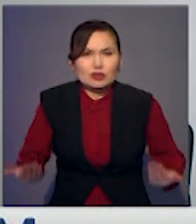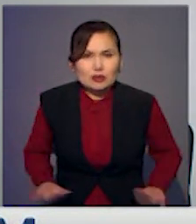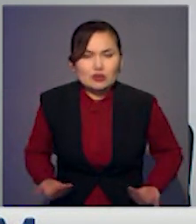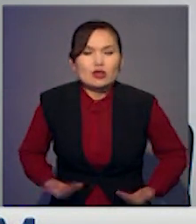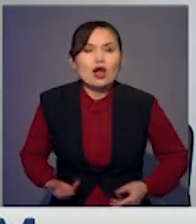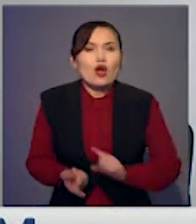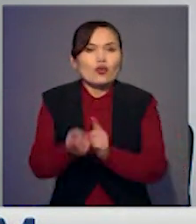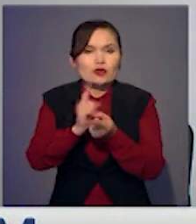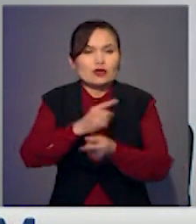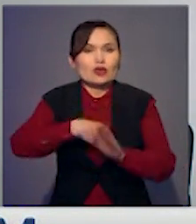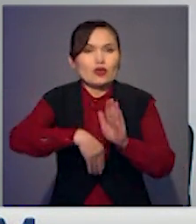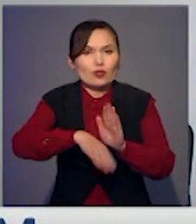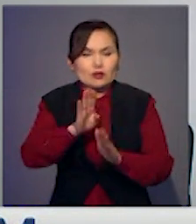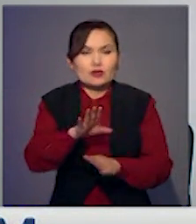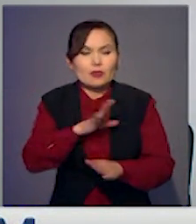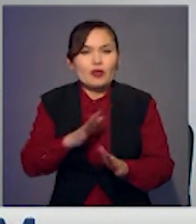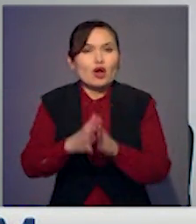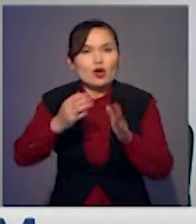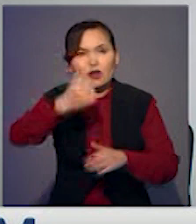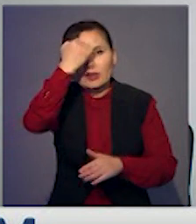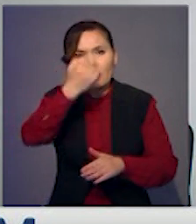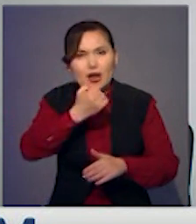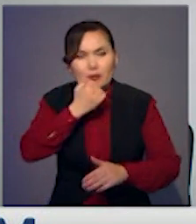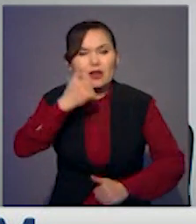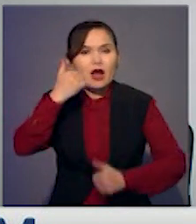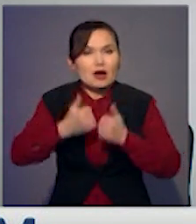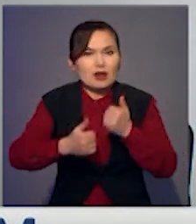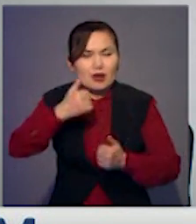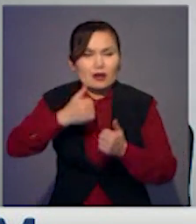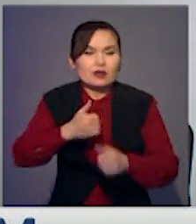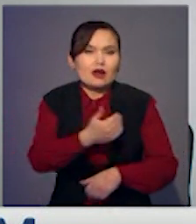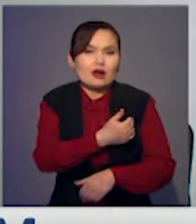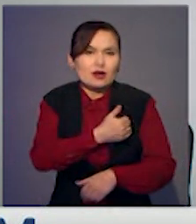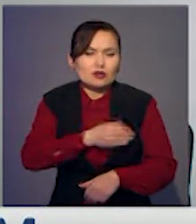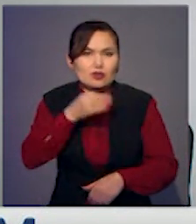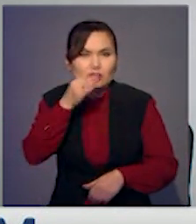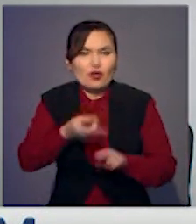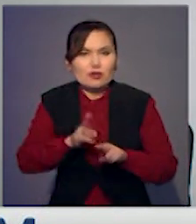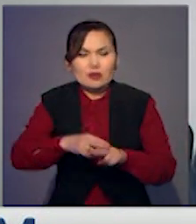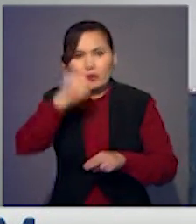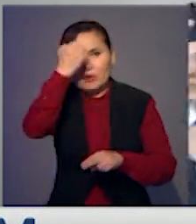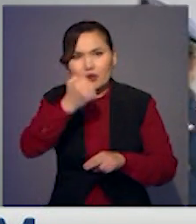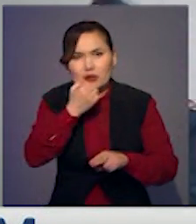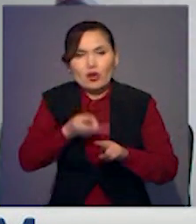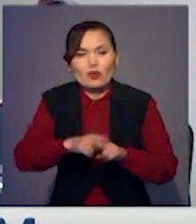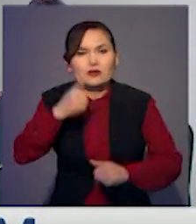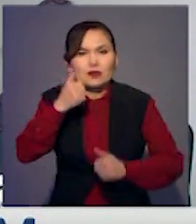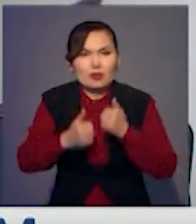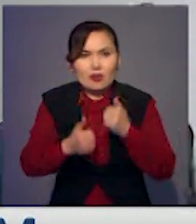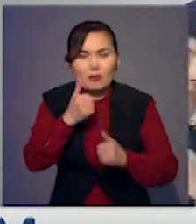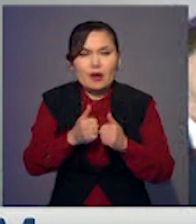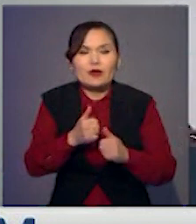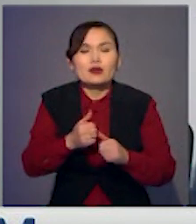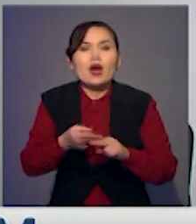осы байқауға үлкен рахметімді, үлкен ризашылығымды білдіргім келеді. Себебі деген осы байқаудың арқасында керемет адамдармен